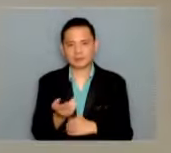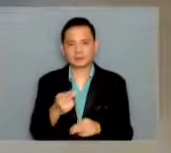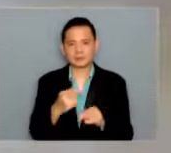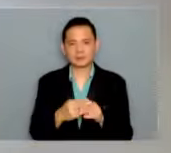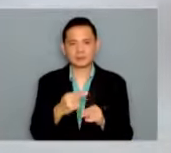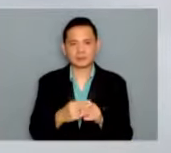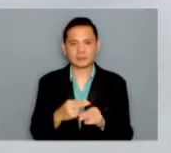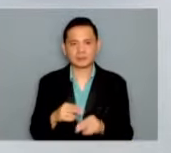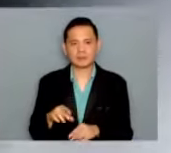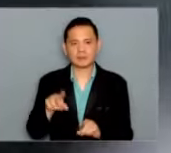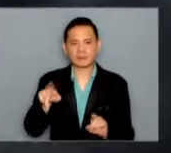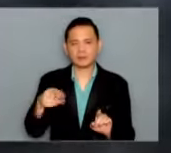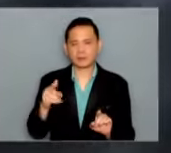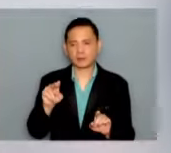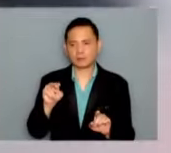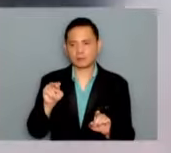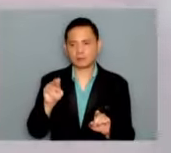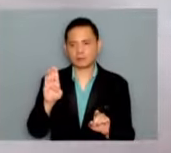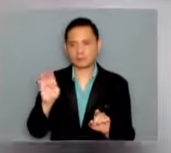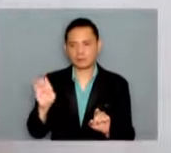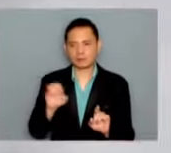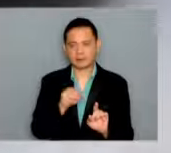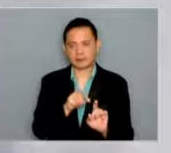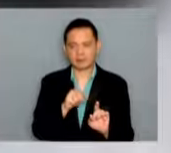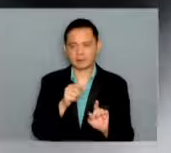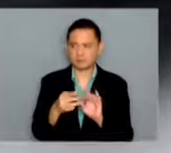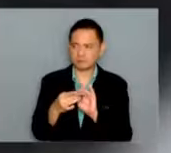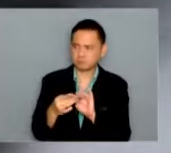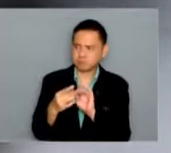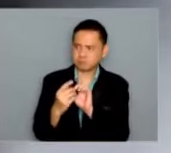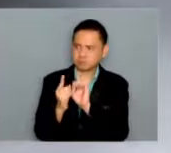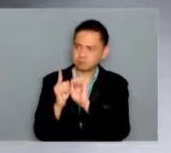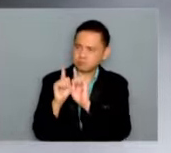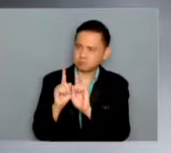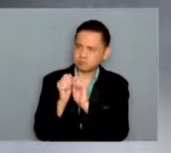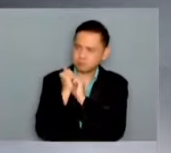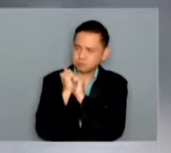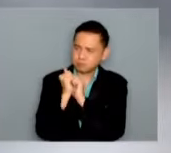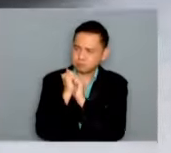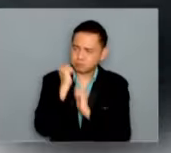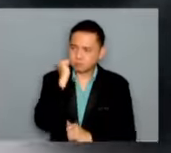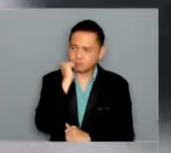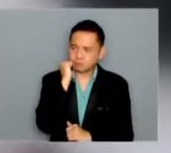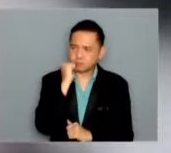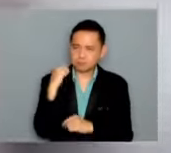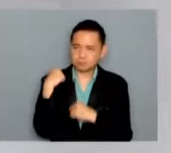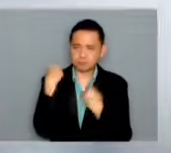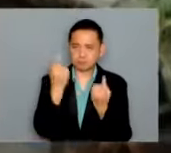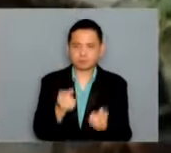Halos hindi raw mapaghiwalay si Marites at Phoebe mula nang alagaan niya ito noong 2018.